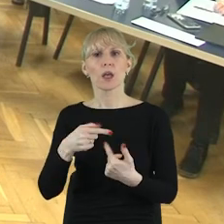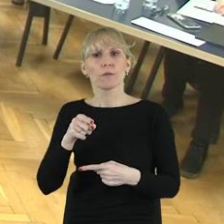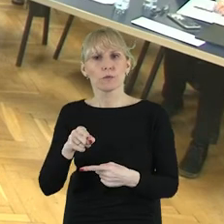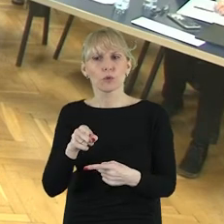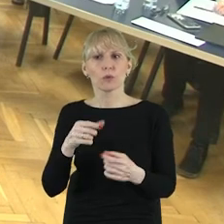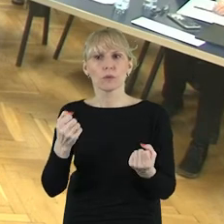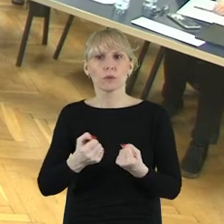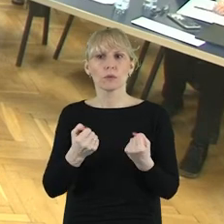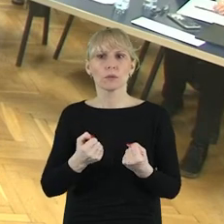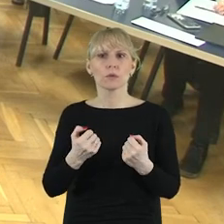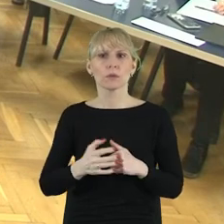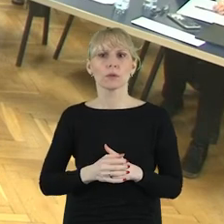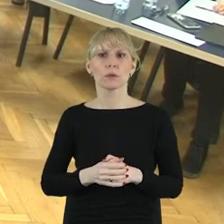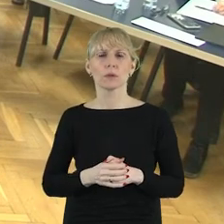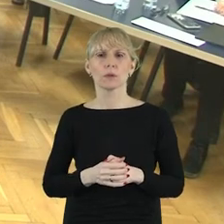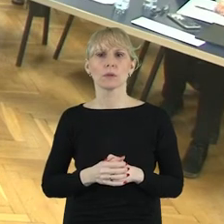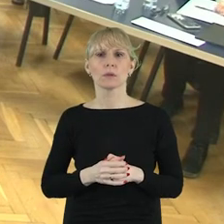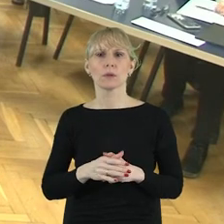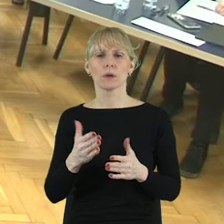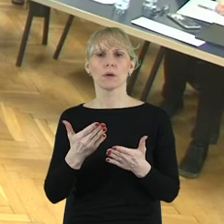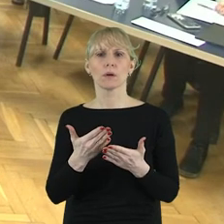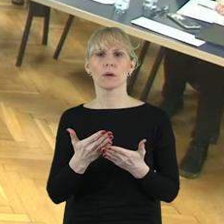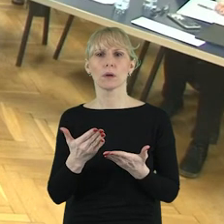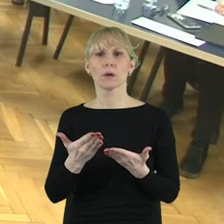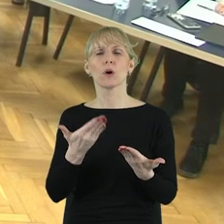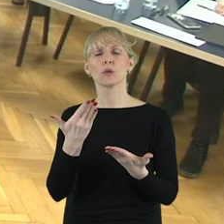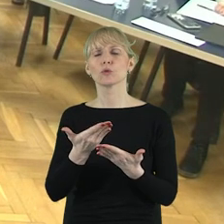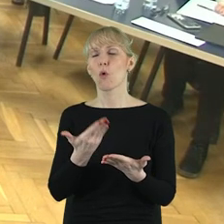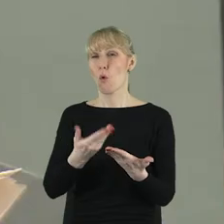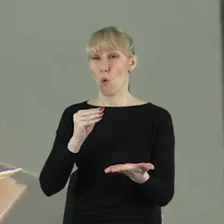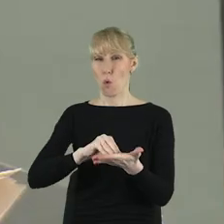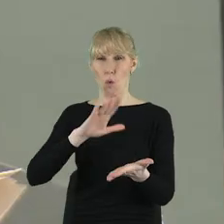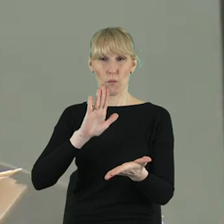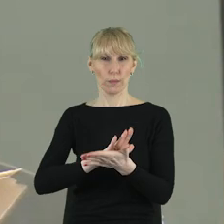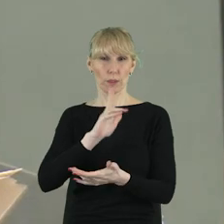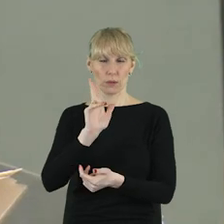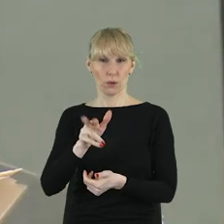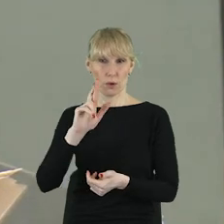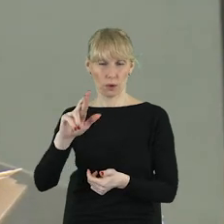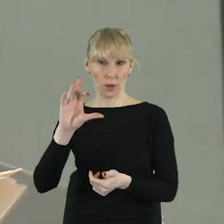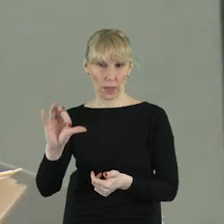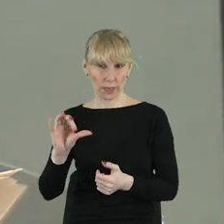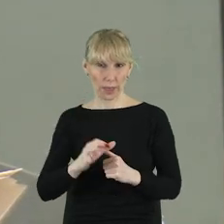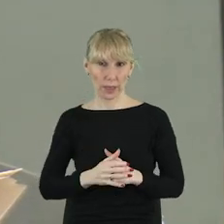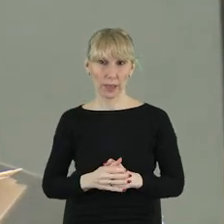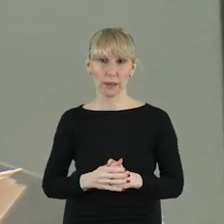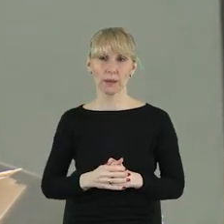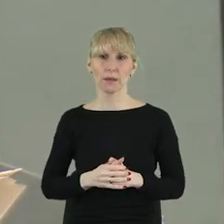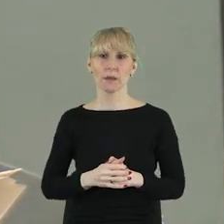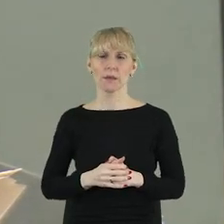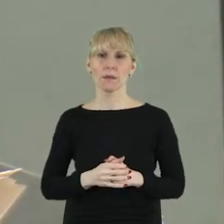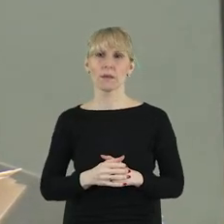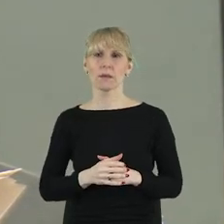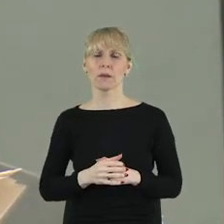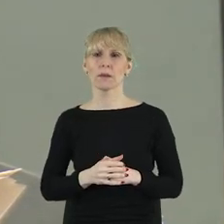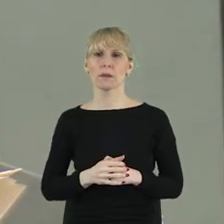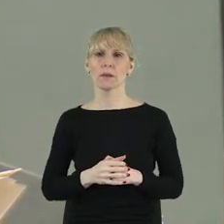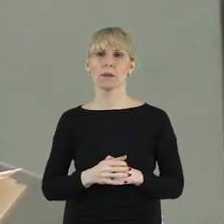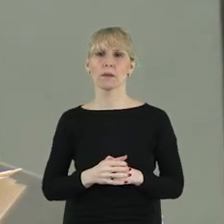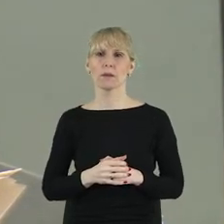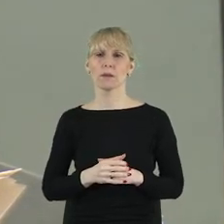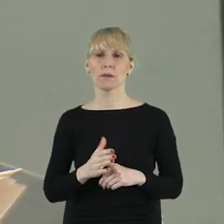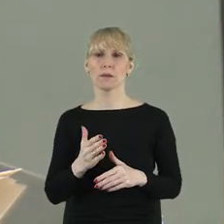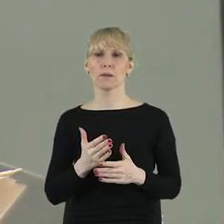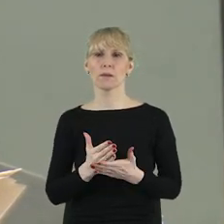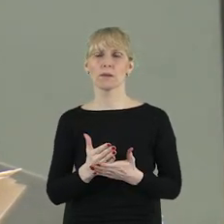formalności w kontekście faktu, że wszystkie stare LGD posiadają wpis do KRS-u. Należy również potwierdzić, że rozporządzenie nie zawiera